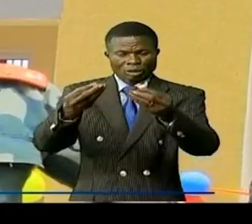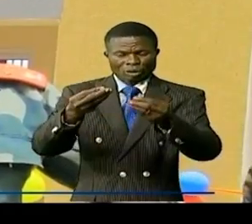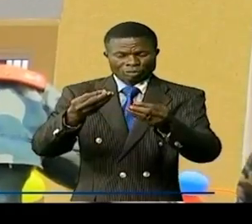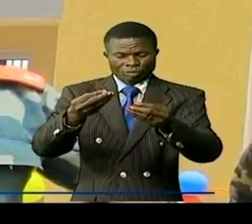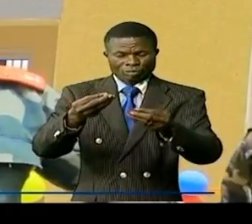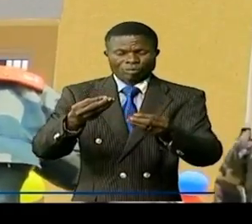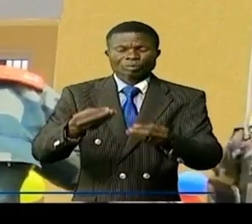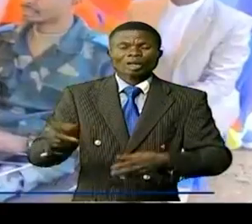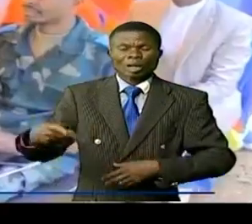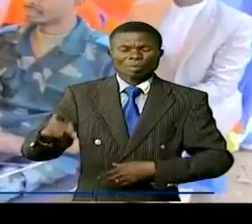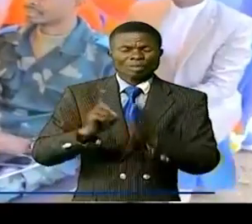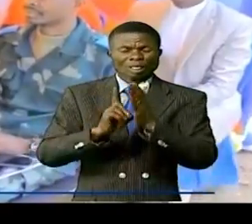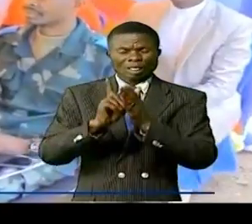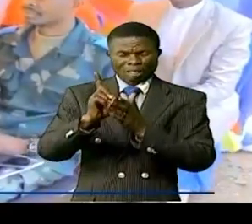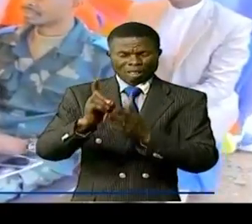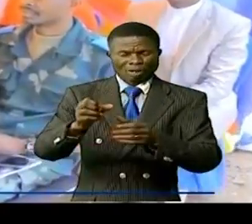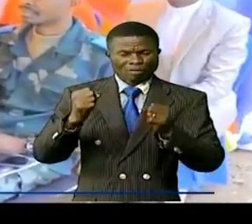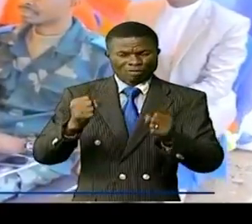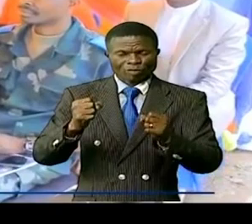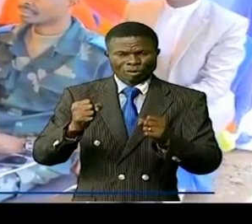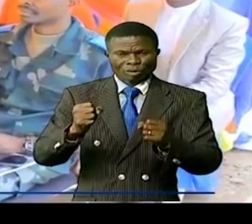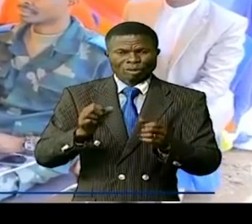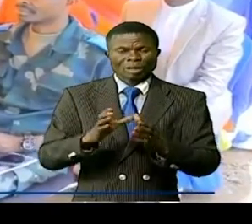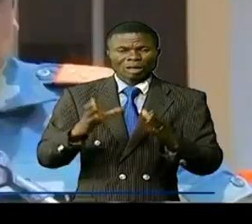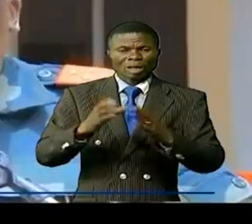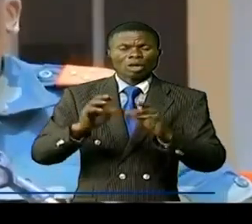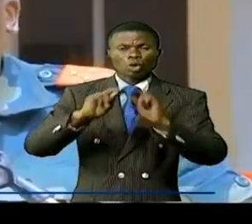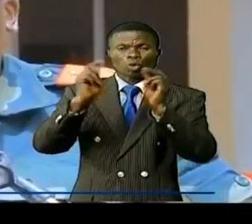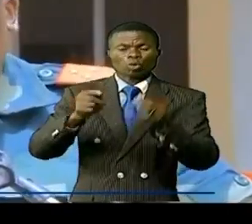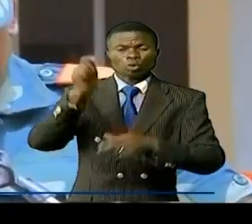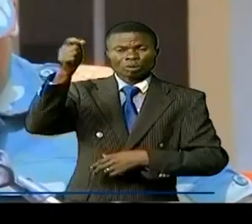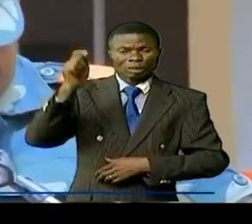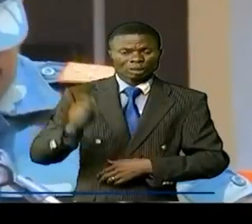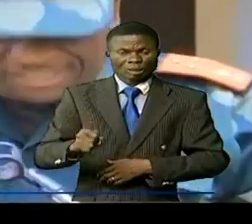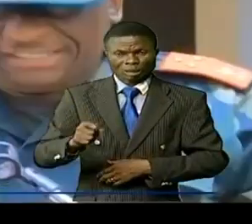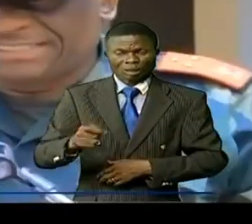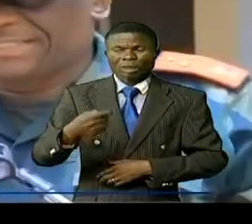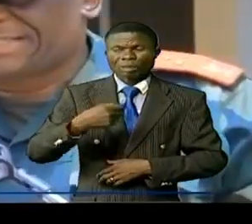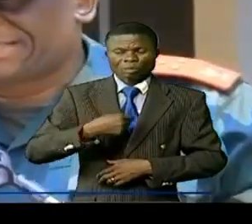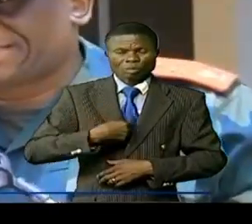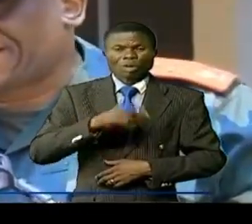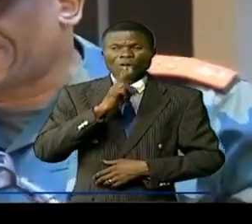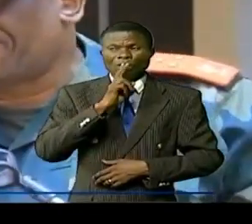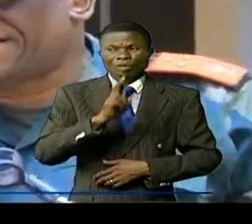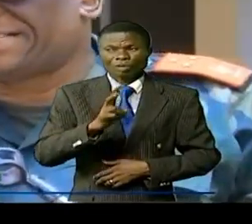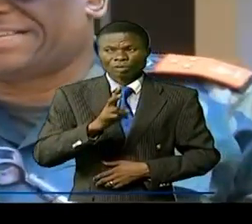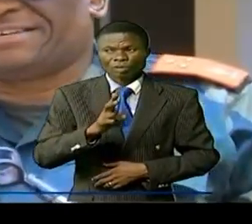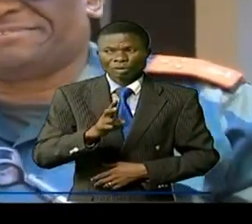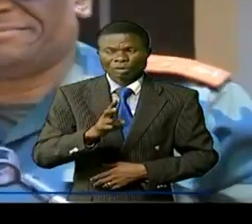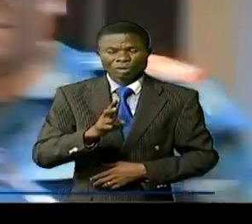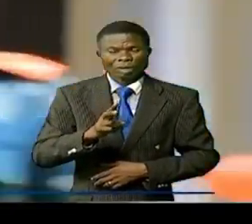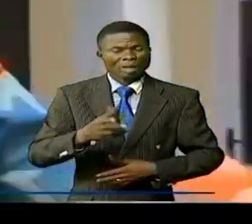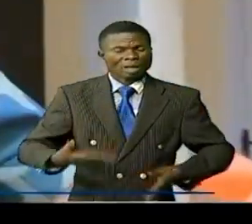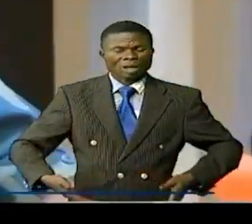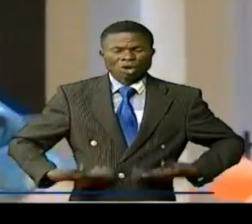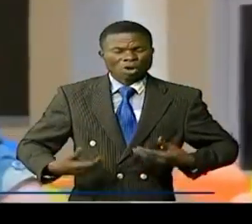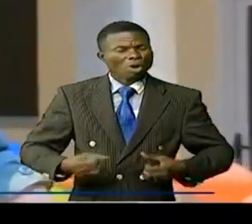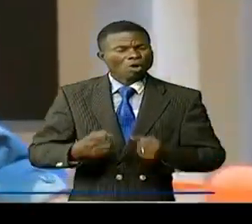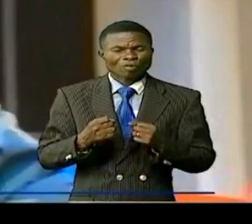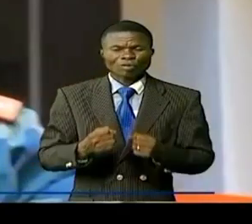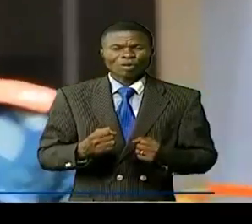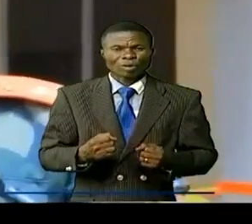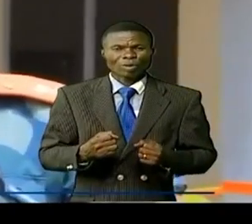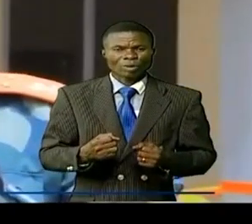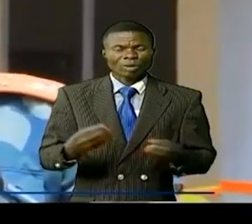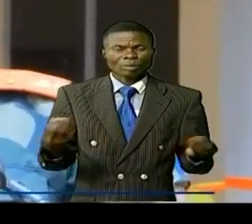cette province deux fois ternie par des groupes armés. Je suis vraiment très flatté